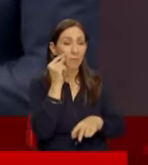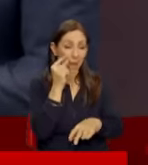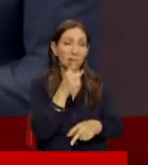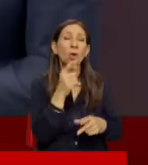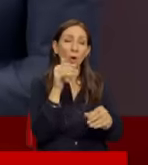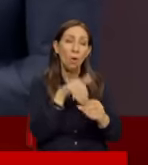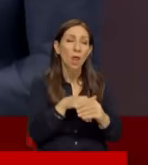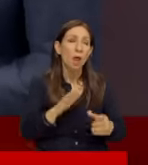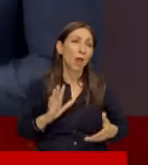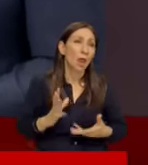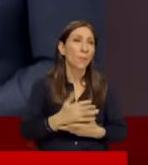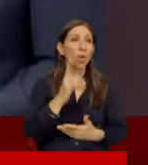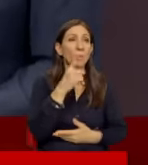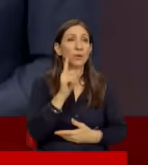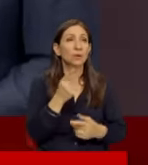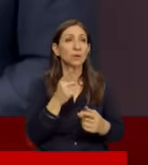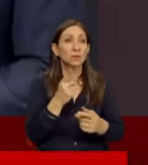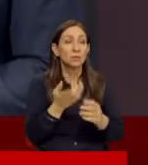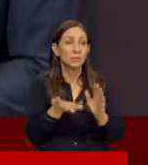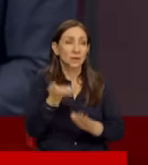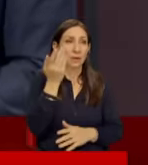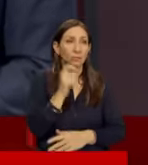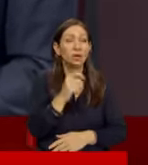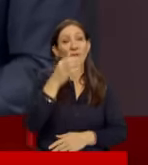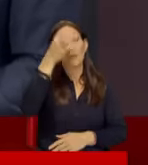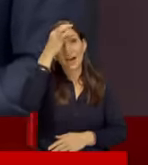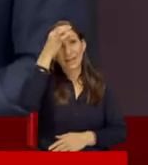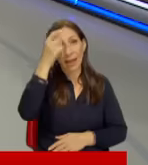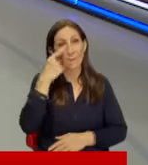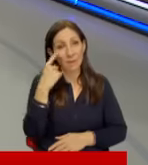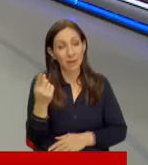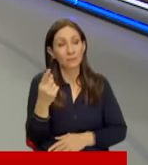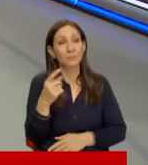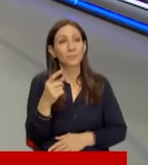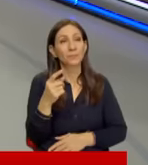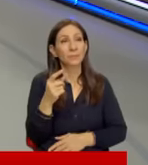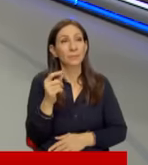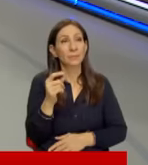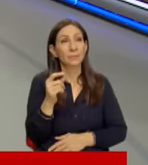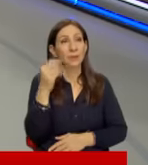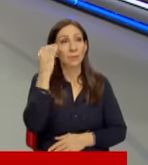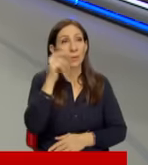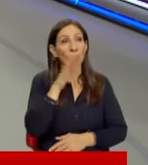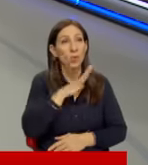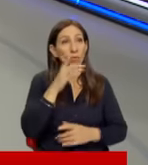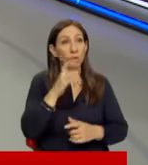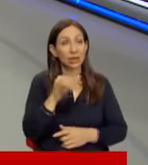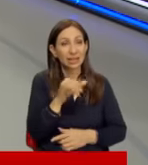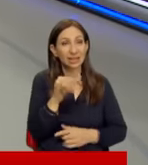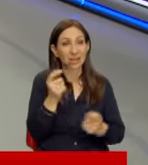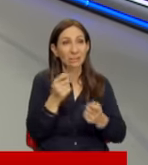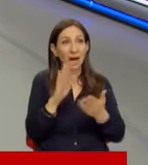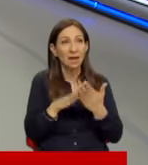yani oyları da 10 bin civarında artırmış. Peki Fatih'e de gidelim. İstanbul Fatih'te Ekrem İmamoğlu'nun yakın